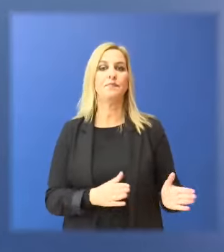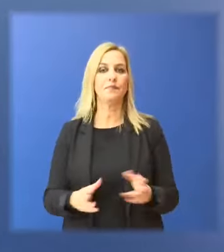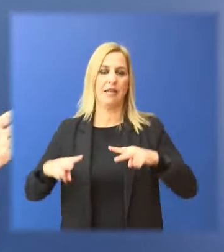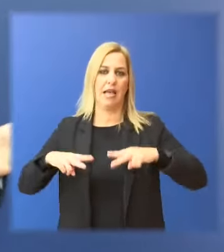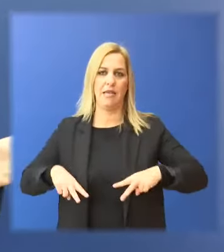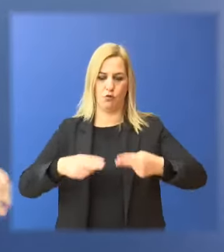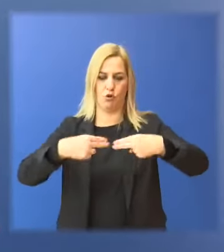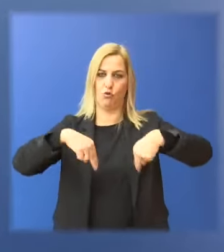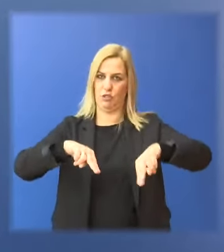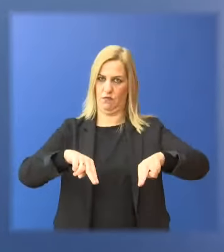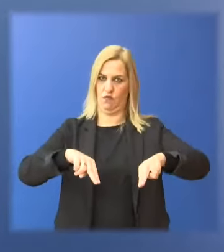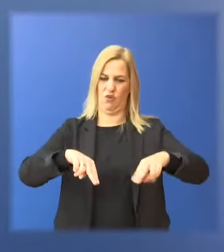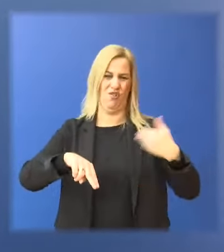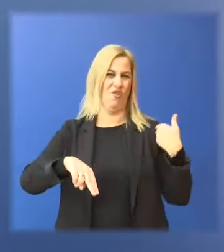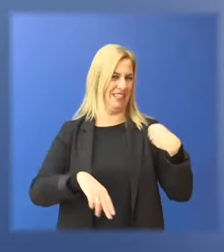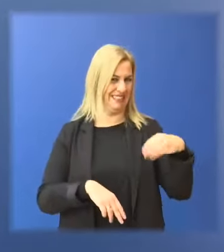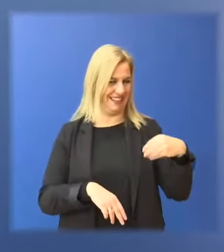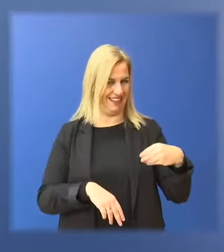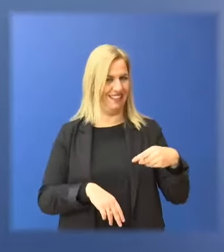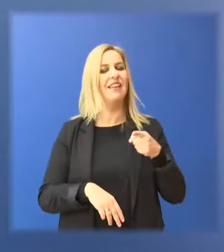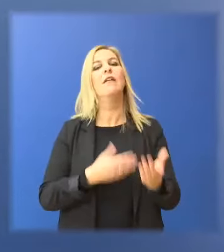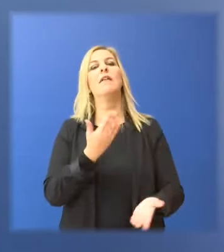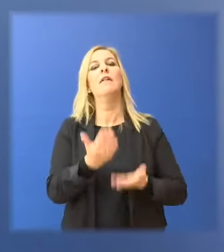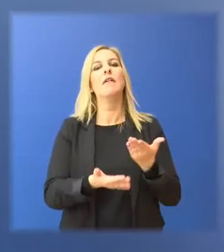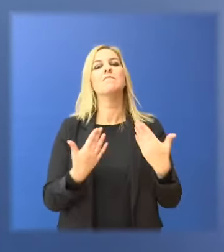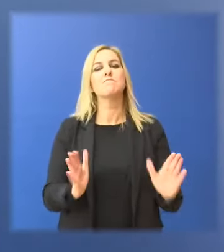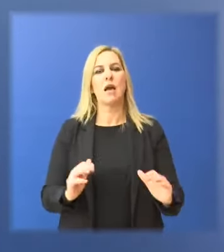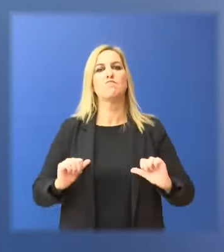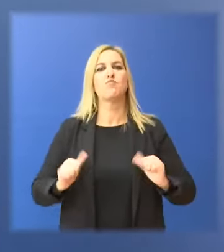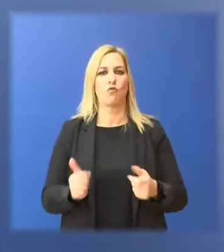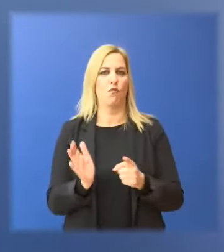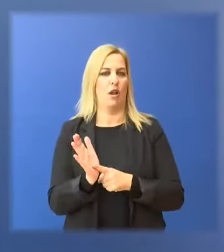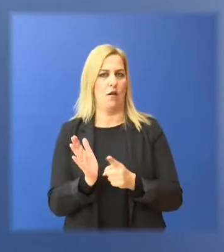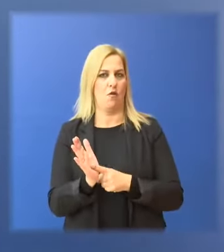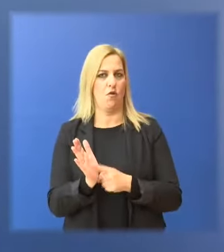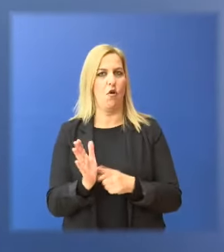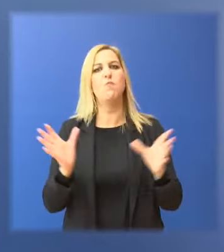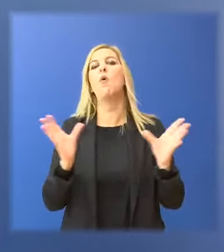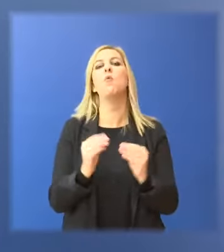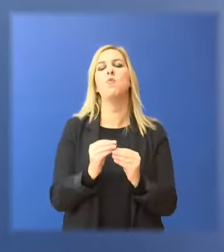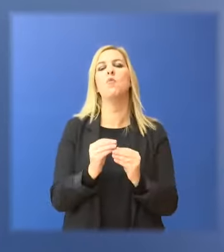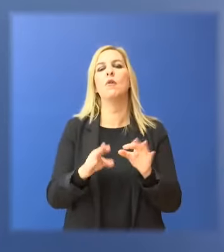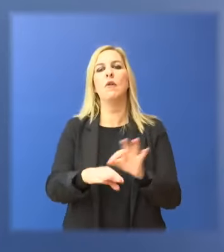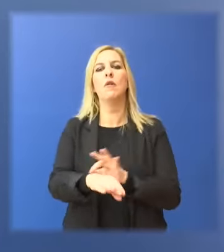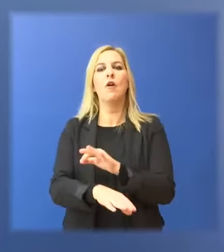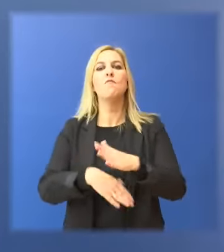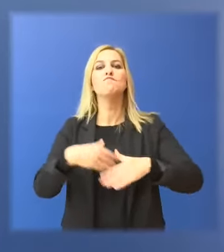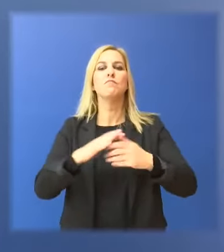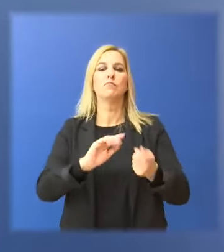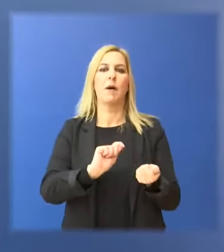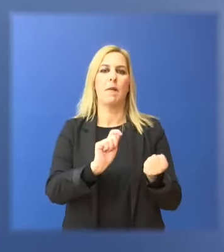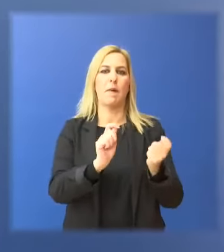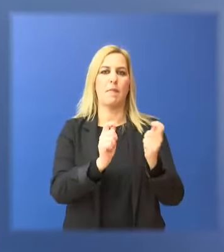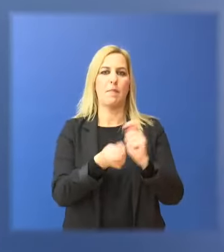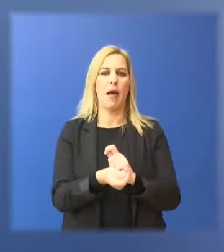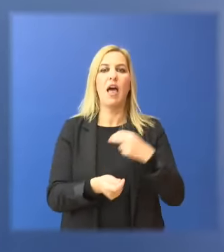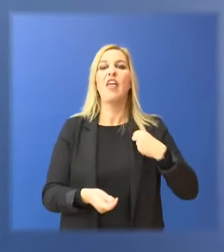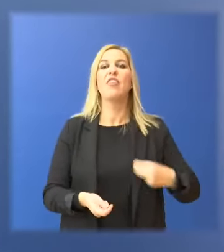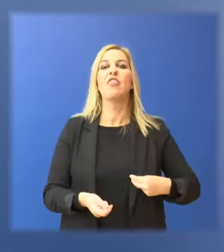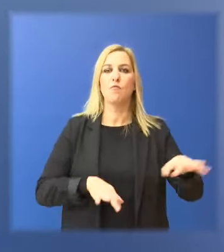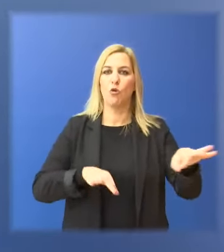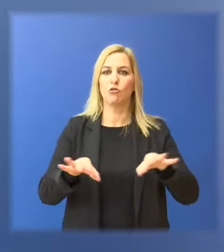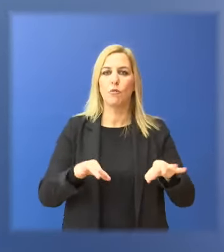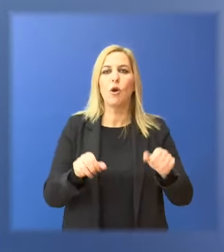Συμβούλιο που έλαβε χώρα την Τρίτη μια σειρά από νομοθετικές πρωτοβουλίες για την πολεοδομική μεταρρύθμιση, την αξιοποίηση της δημόσιας περιουσίας